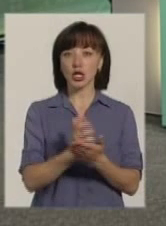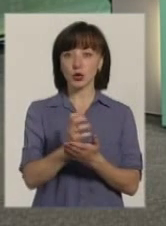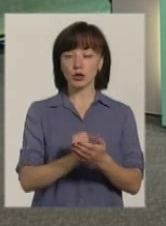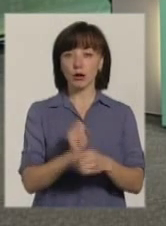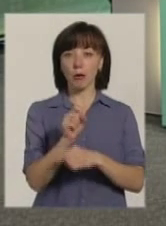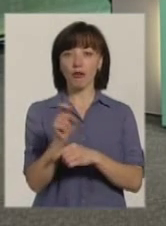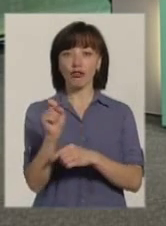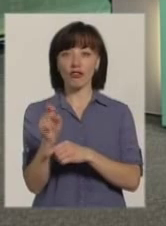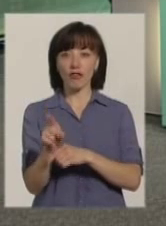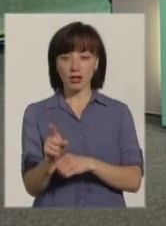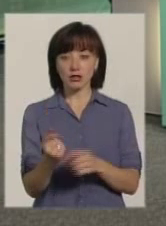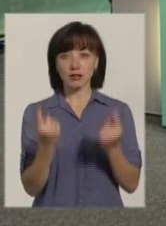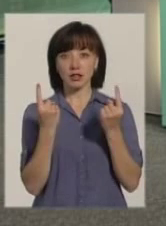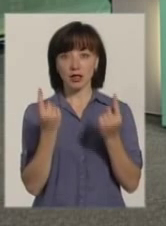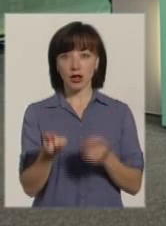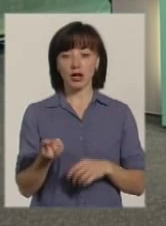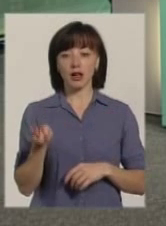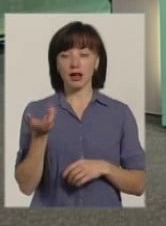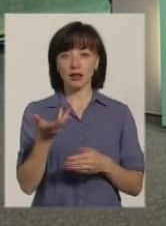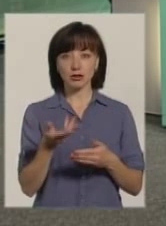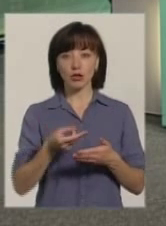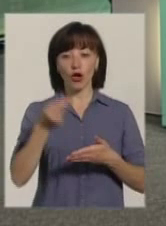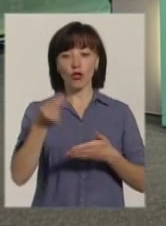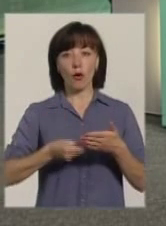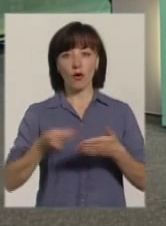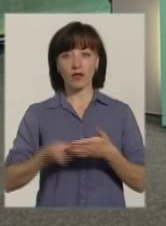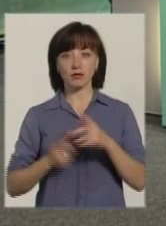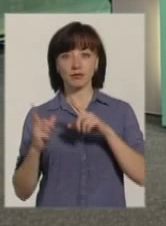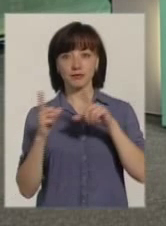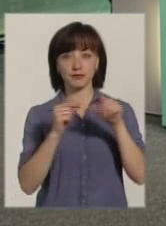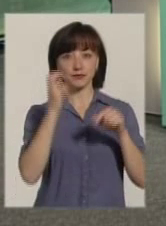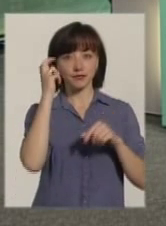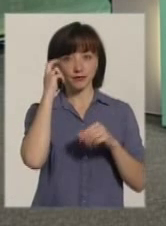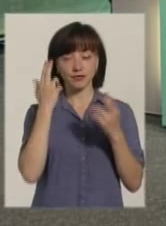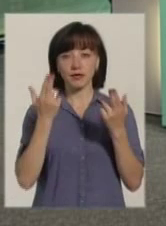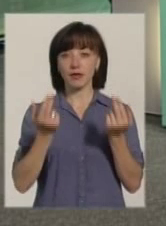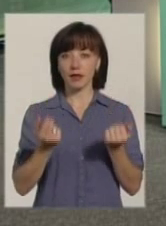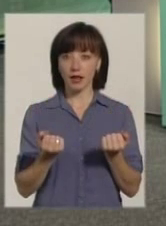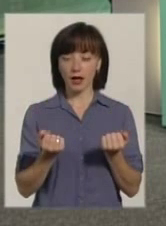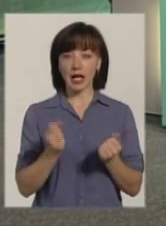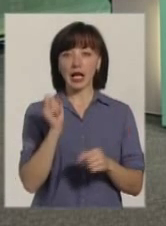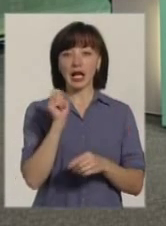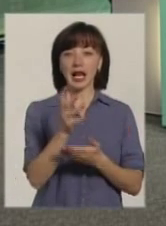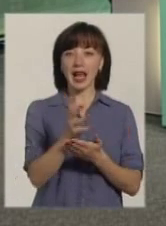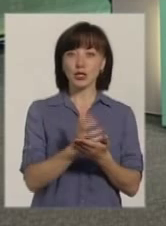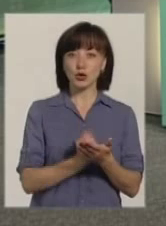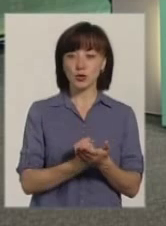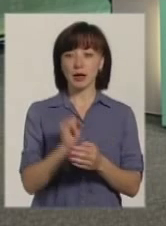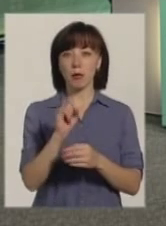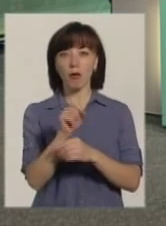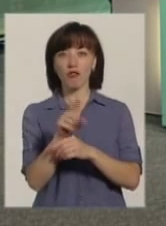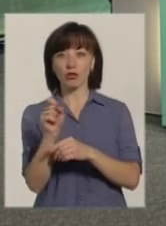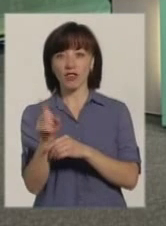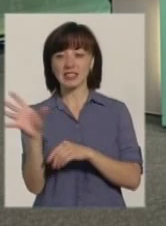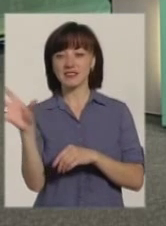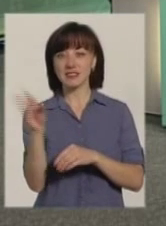повноваження за чималою кількістю довідок необхідно так було їхати у столицю. Ну і ресурси, і повноваження були всі в центрі,